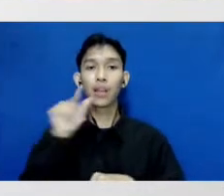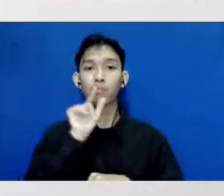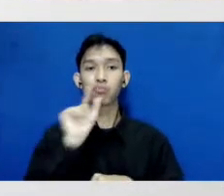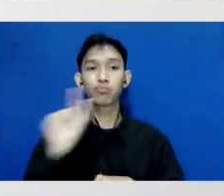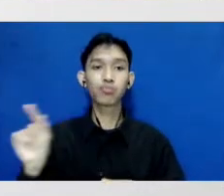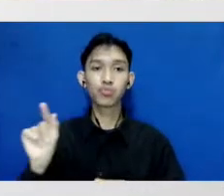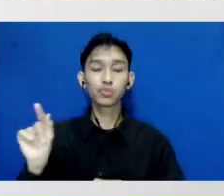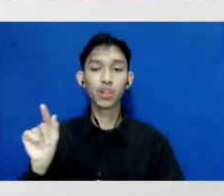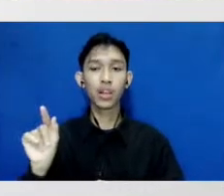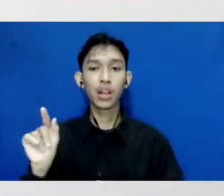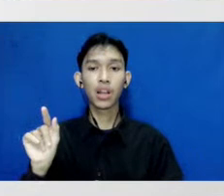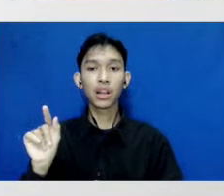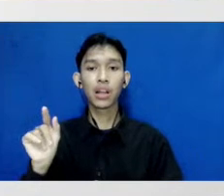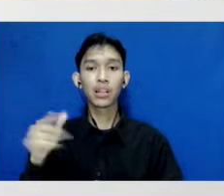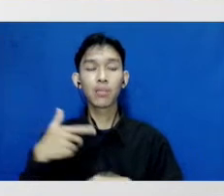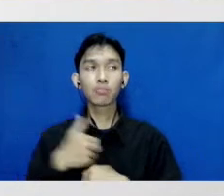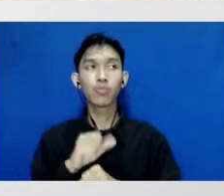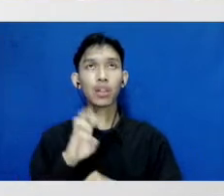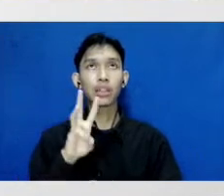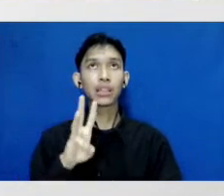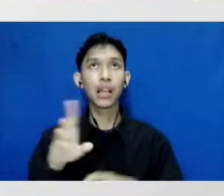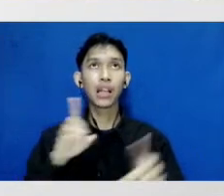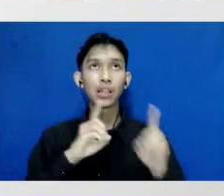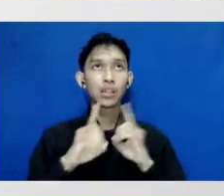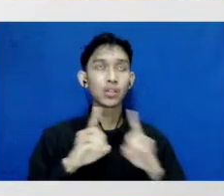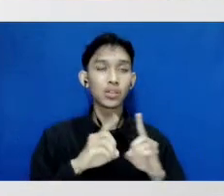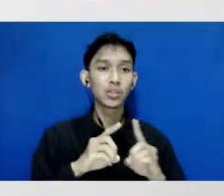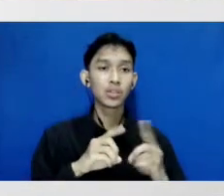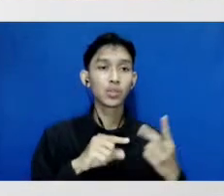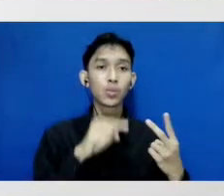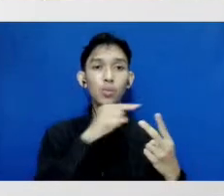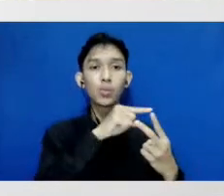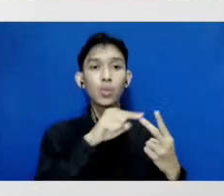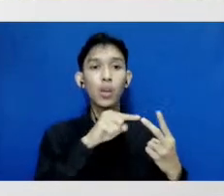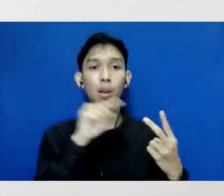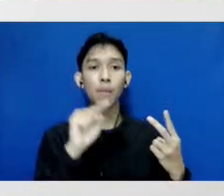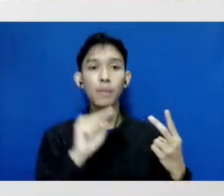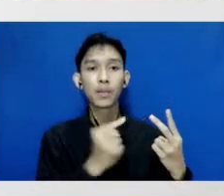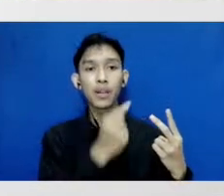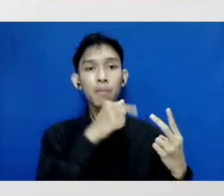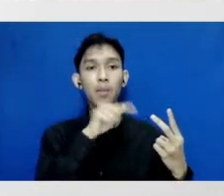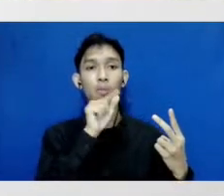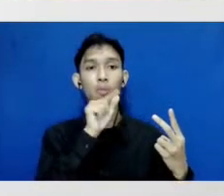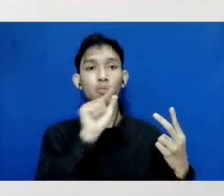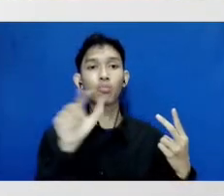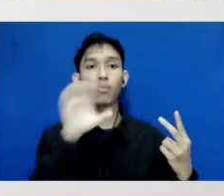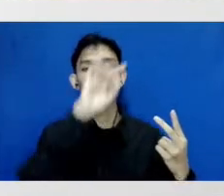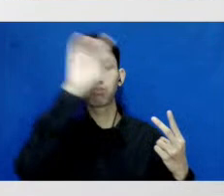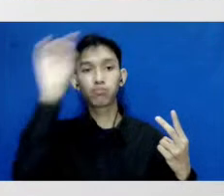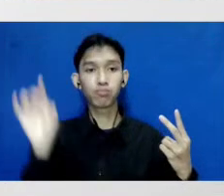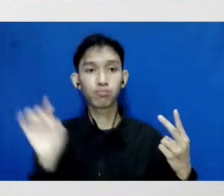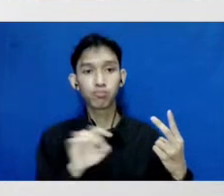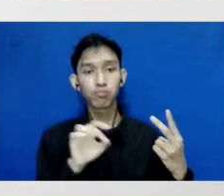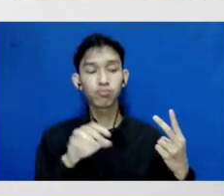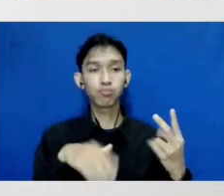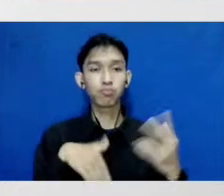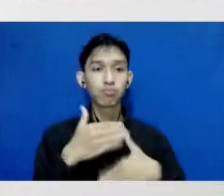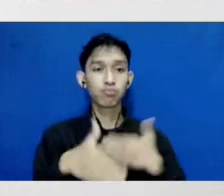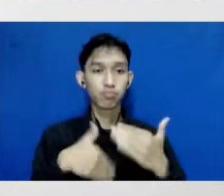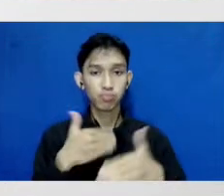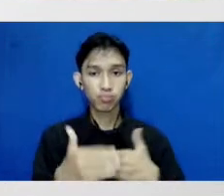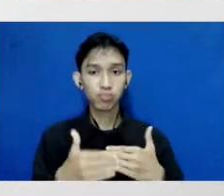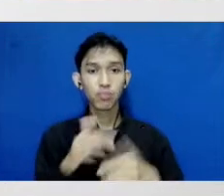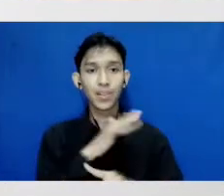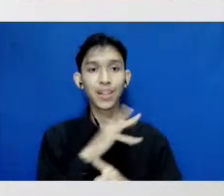kami mengadakan 3 kali FGD. 2 kali FGD pertama, kami mengundang beragam penyelenggara platform digital,